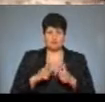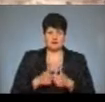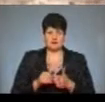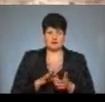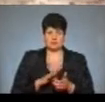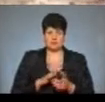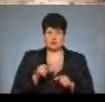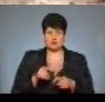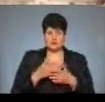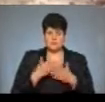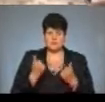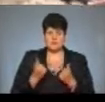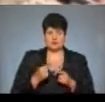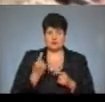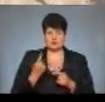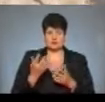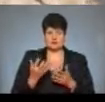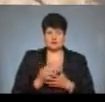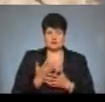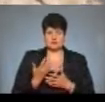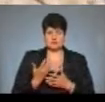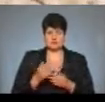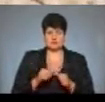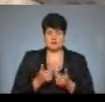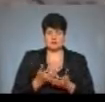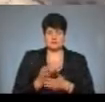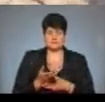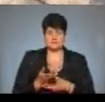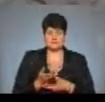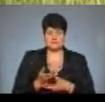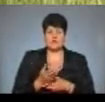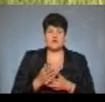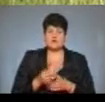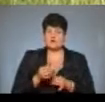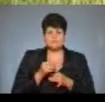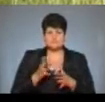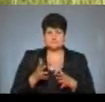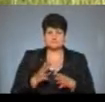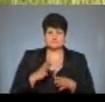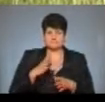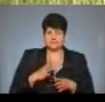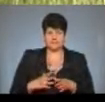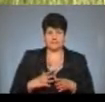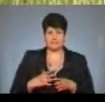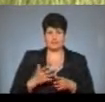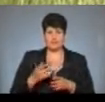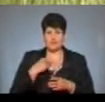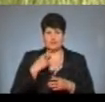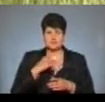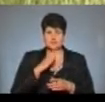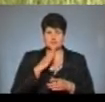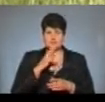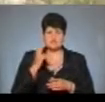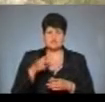такі їх тут нема вже. Ні одного таки знайшов. Врожай не встояв після негоди, розповідає 47-річна Людмила